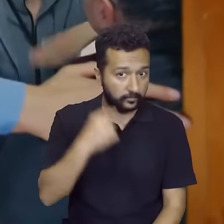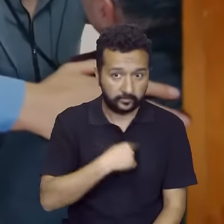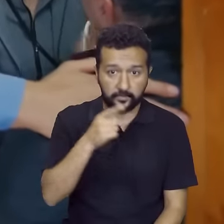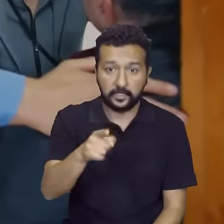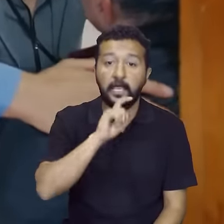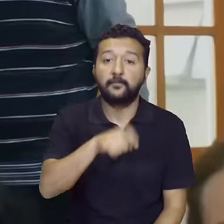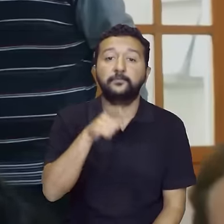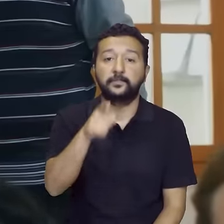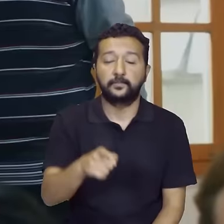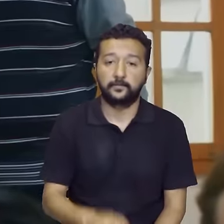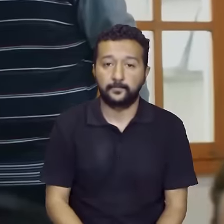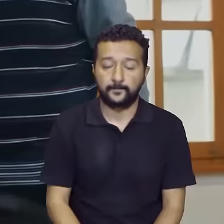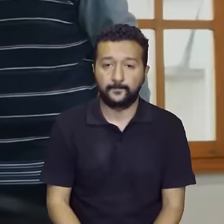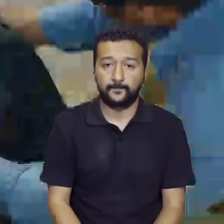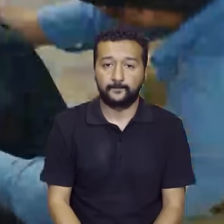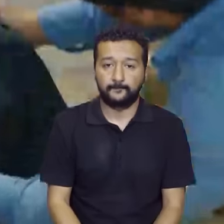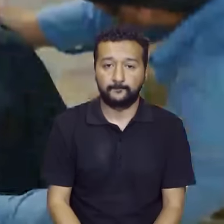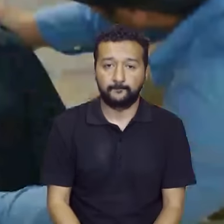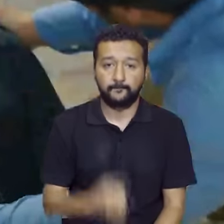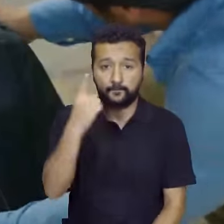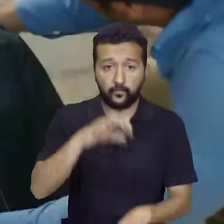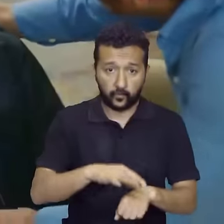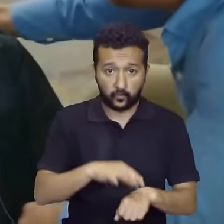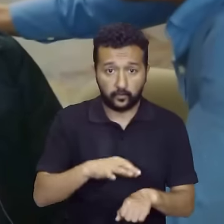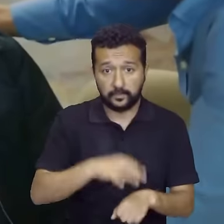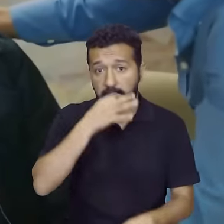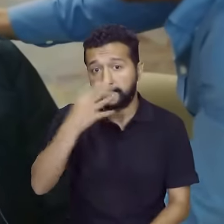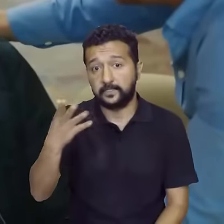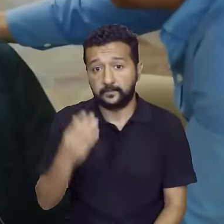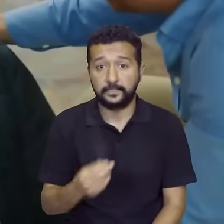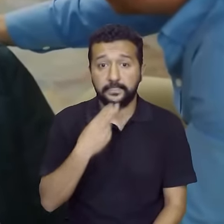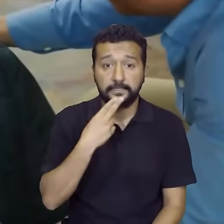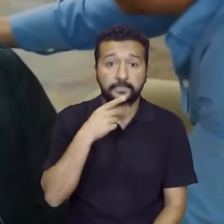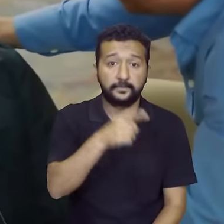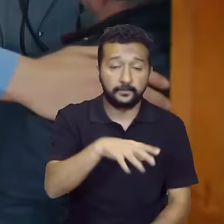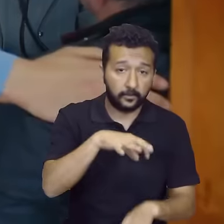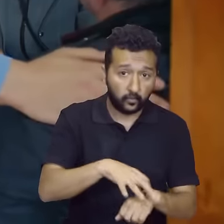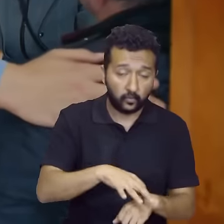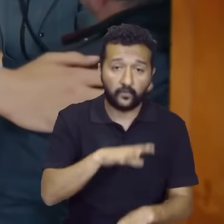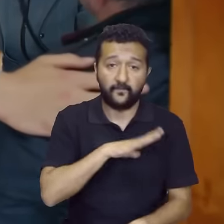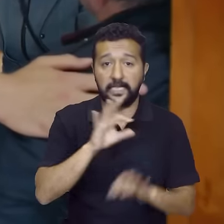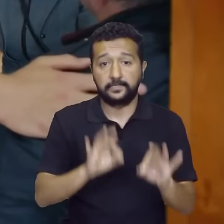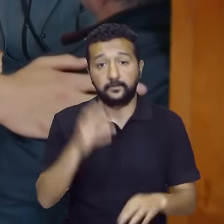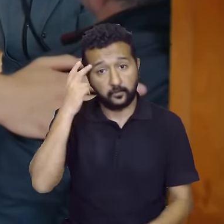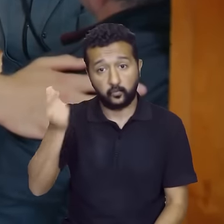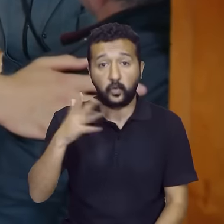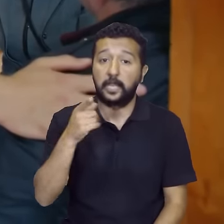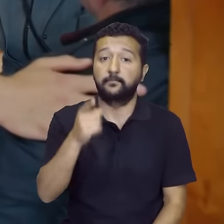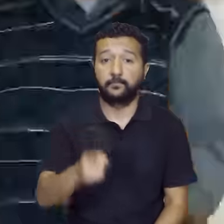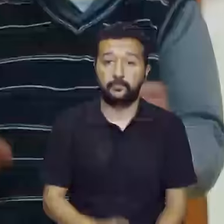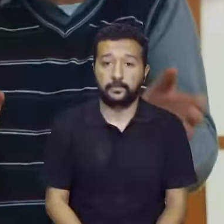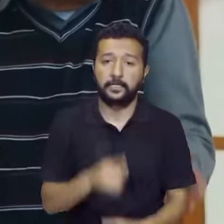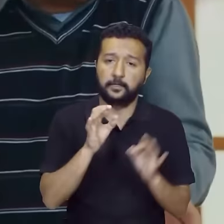beni? Amca. Yüzüne el sallıyor. Ya bir doktor falan mı çağırsak? Ay kızım, doktor var zaten, unuttun